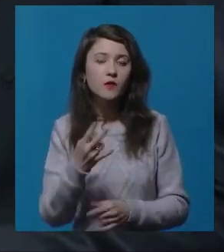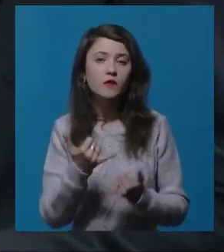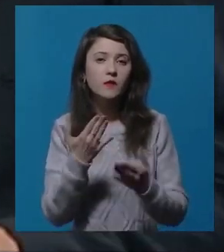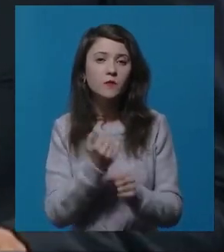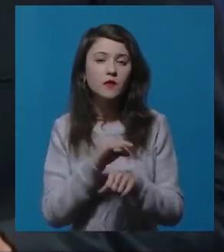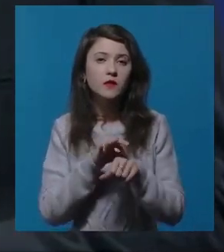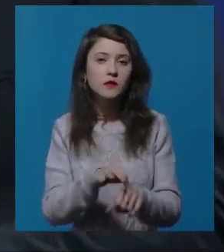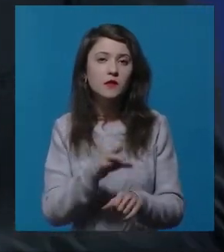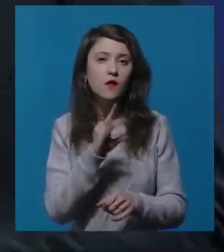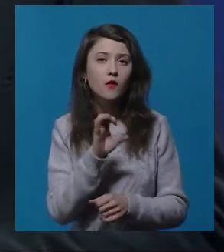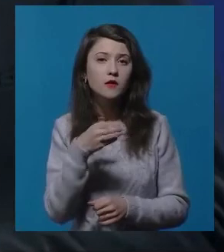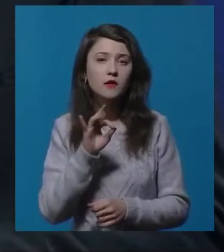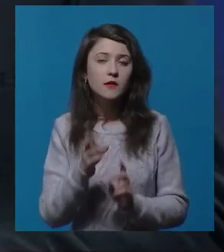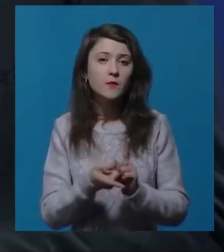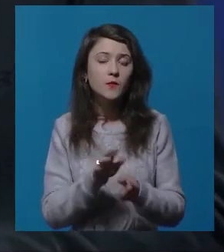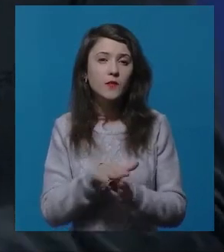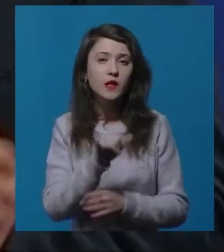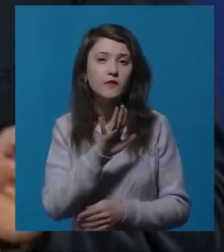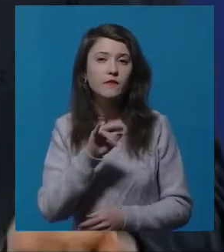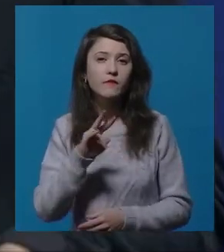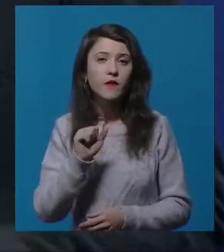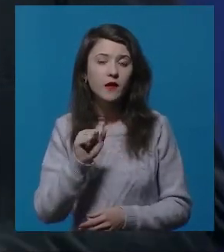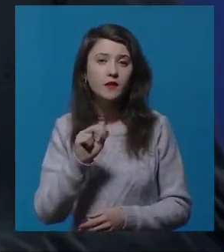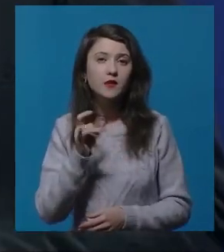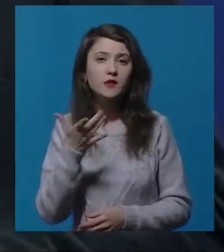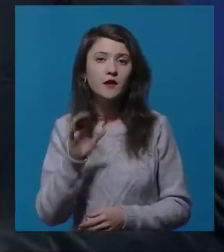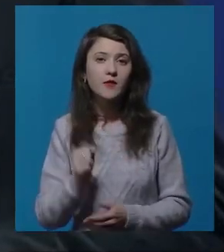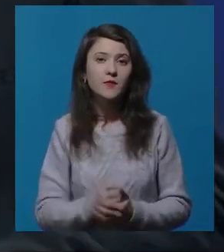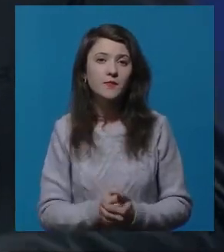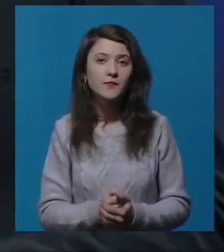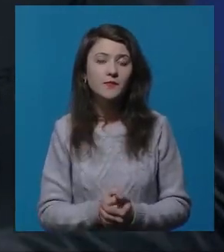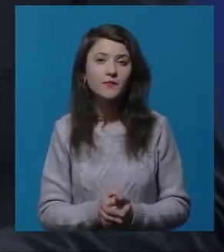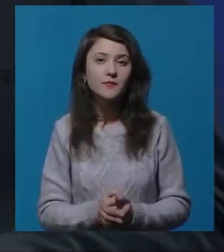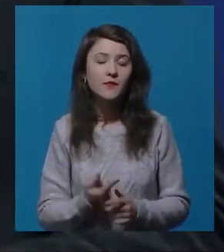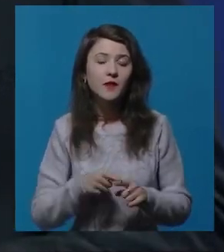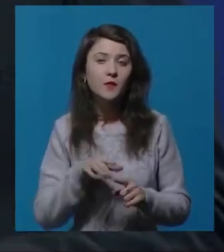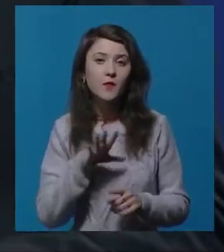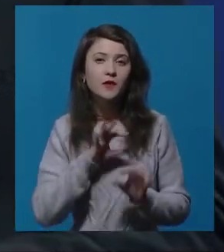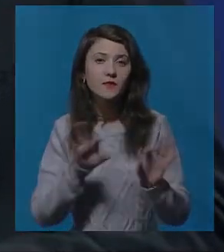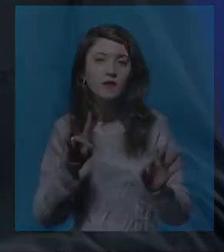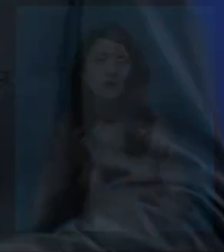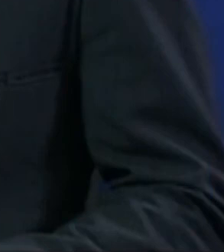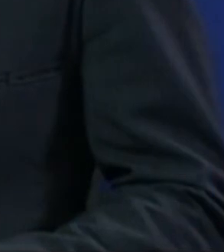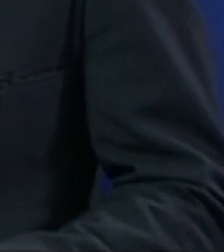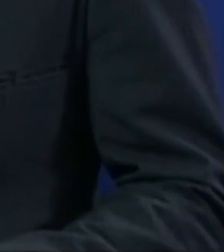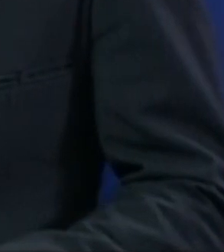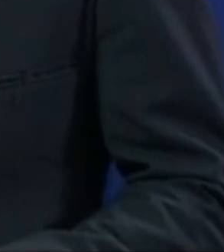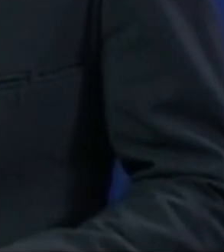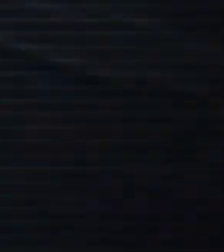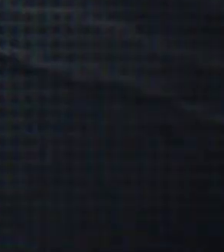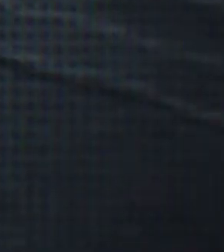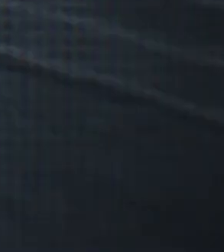я, Костянтин Касіян. На сордоперекладно працювала і Івана Чернява. Перепрошую. Це було «Звіти наживо». На все добре та хай щастить.